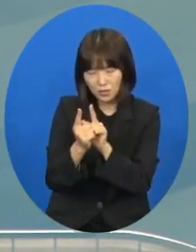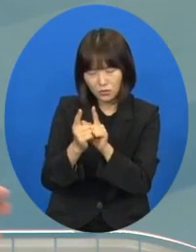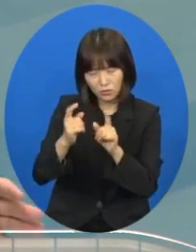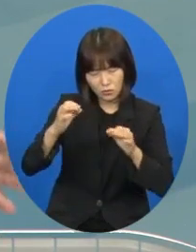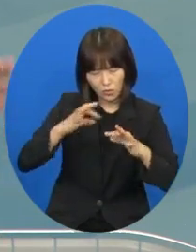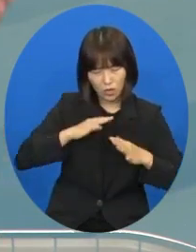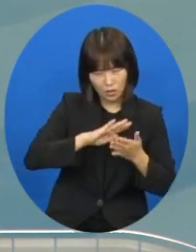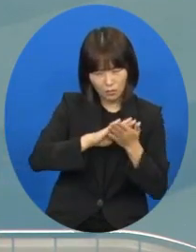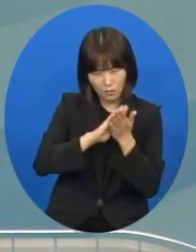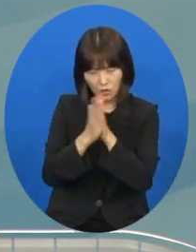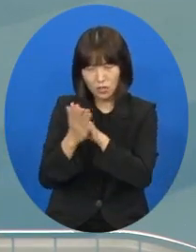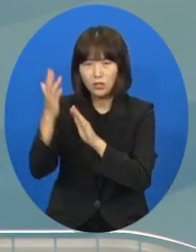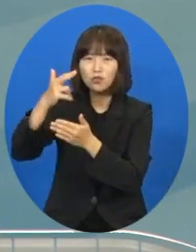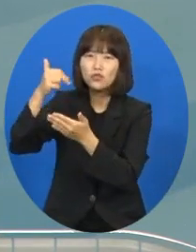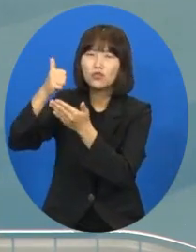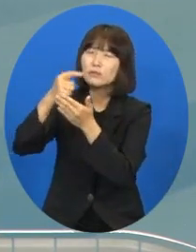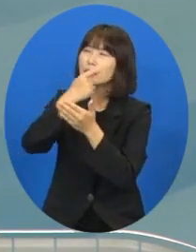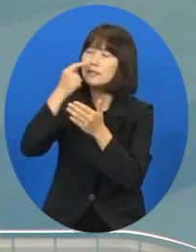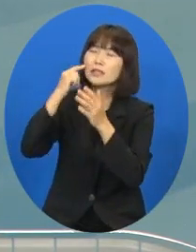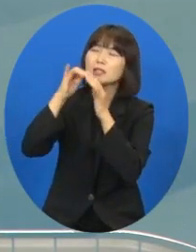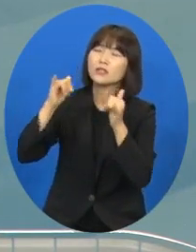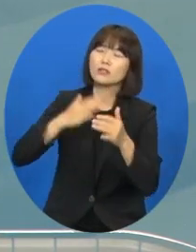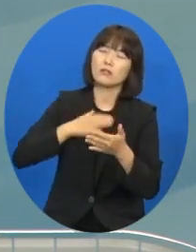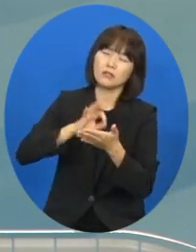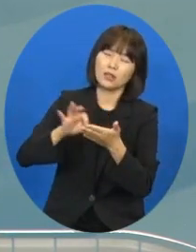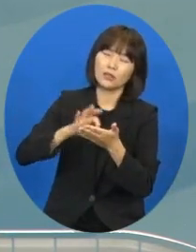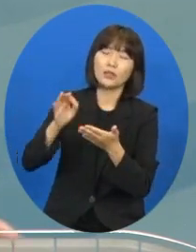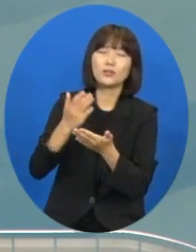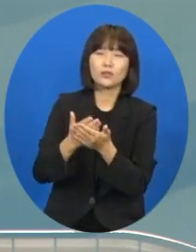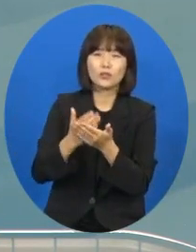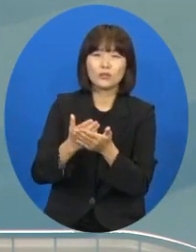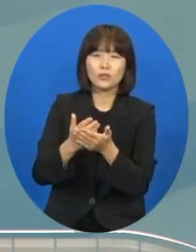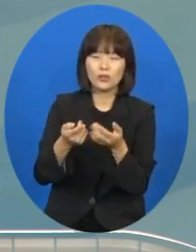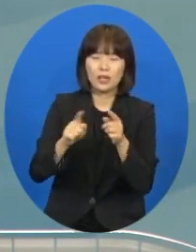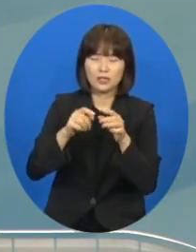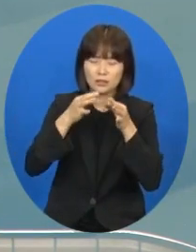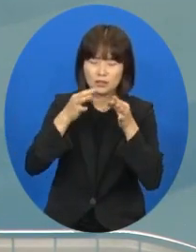놀라우게 변화시키시는 주님의 증인으로 저를 사용해 주세요. 통성으로 기도하겠습니다.